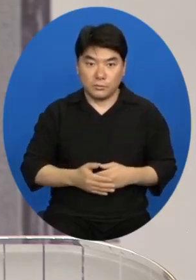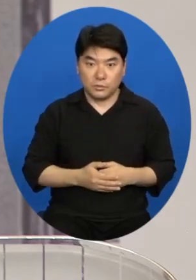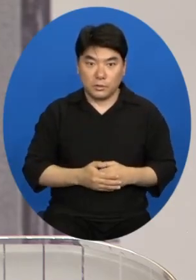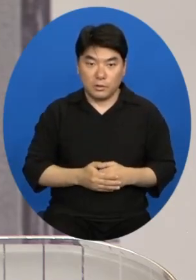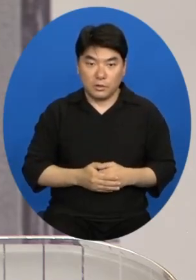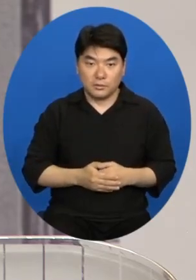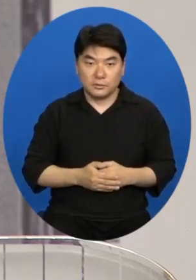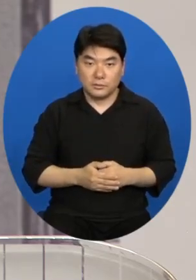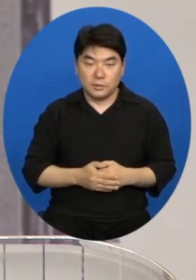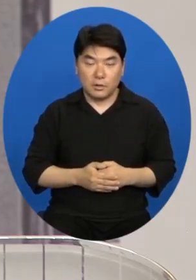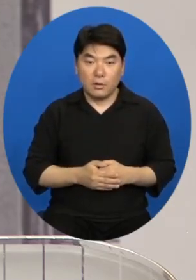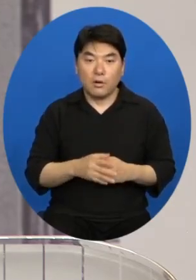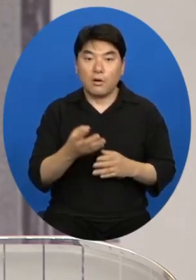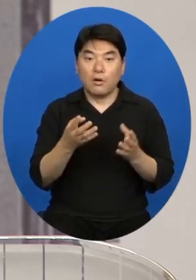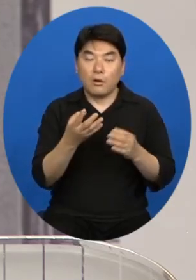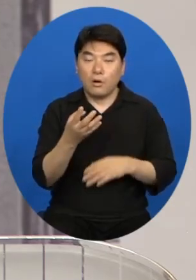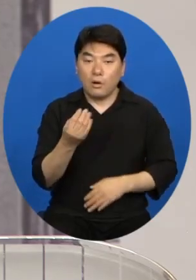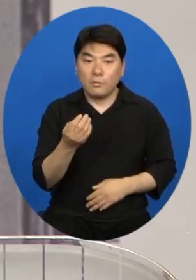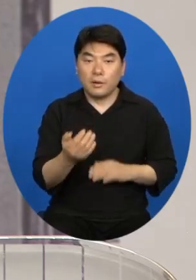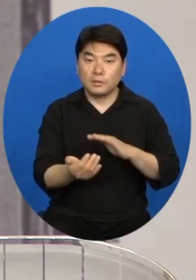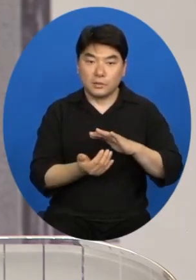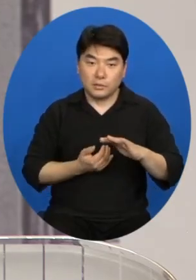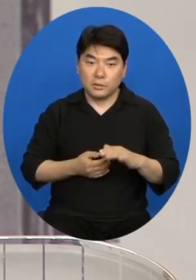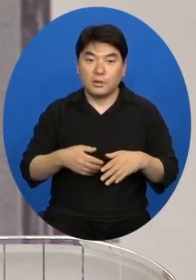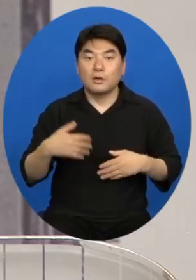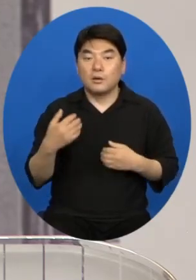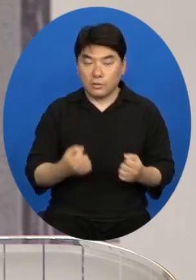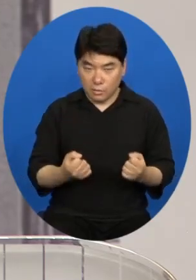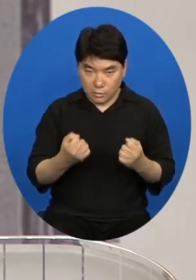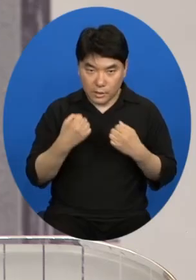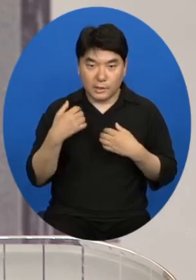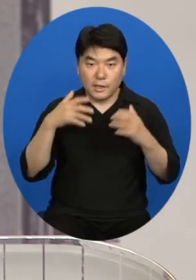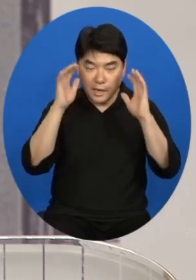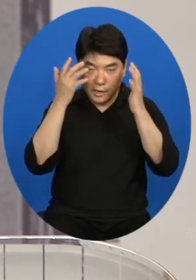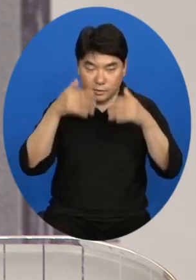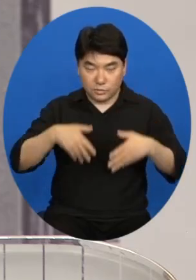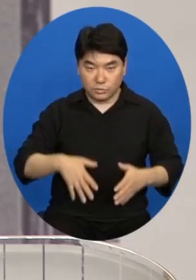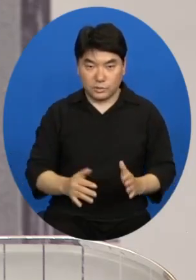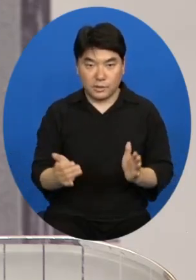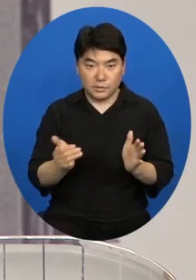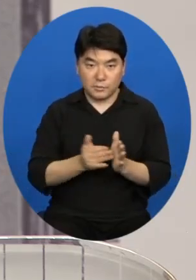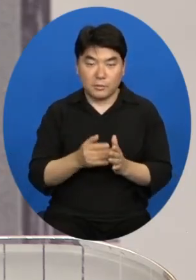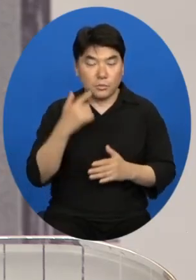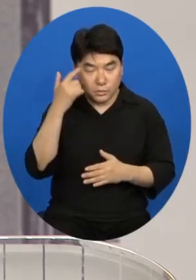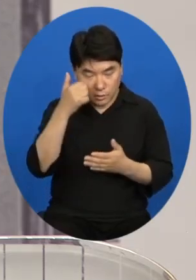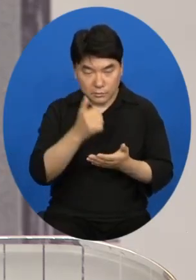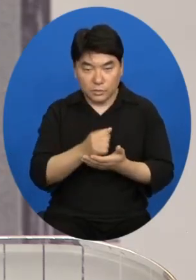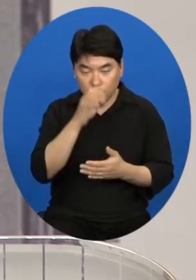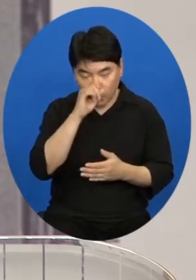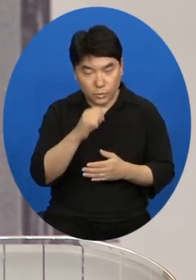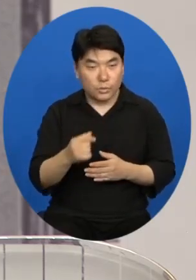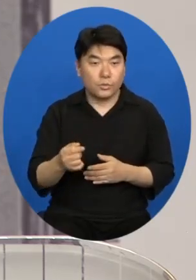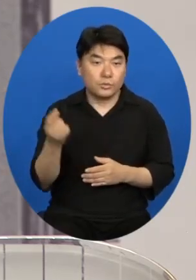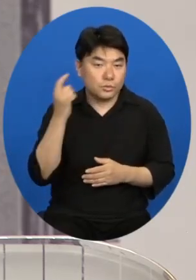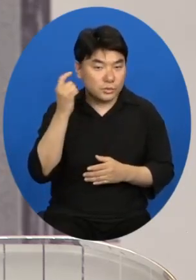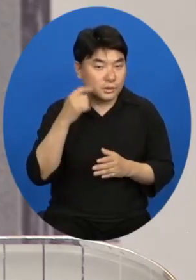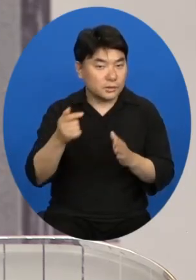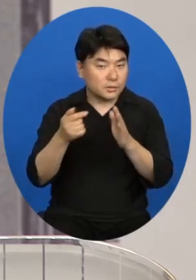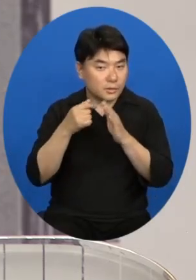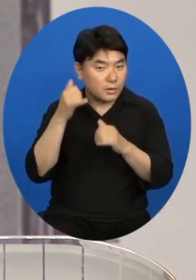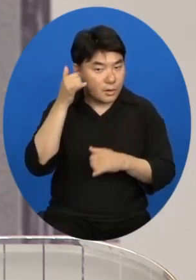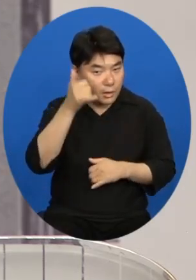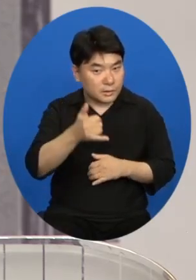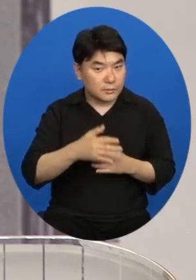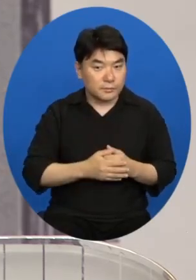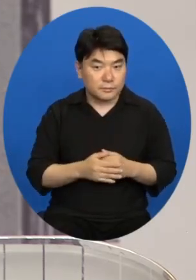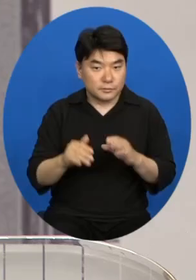그리고 얼마 전 건강하게 아기를 출산했다는 겁니다. 목사님, 좋은 소식이 있어 연락드려요. 하나님께서